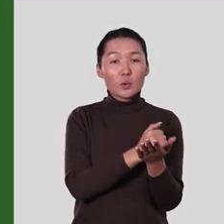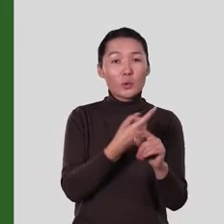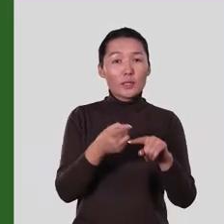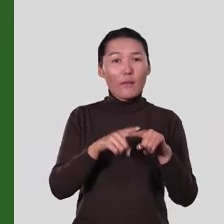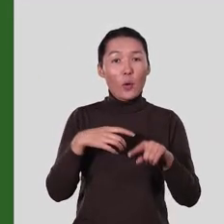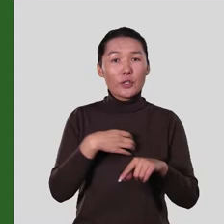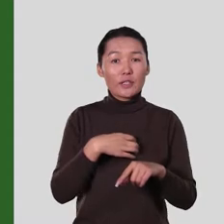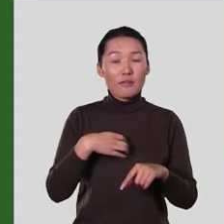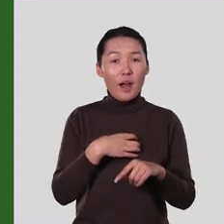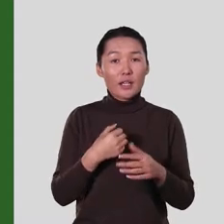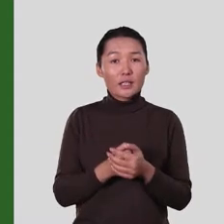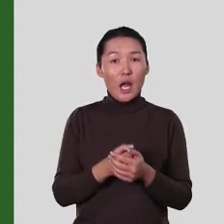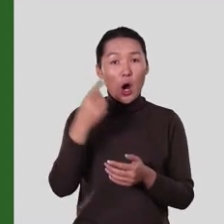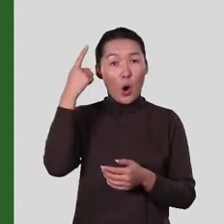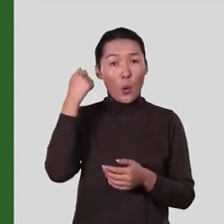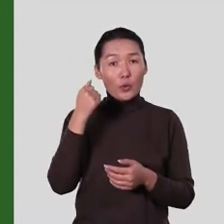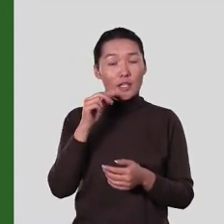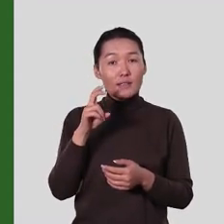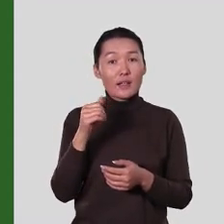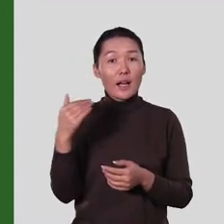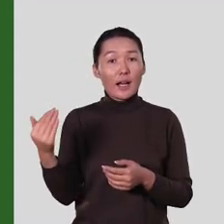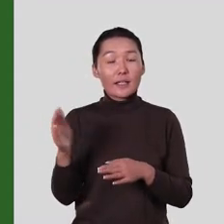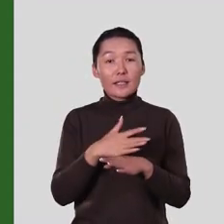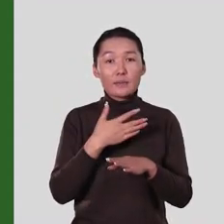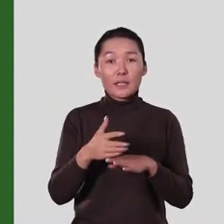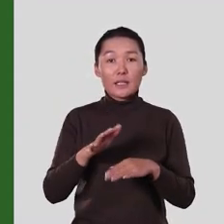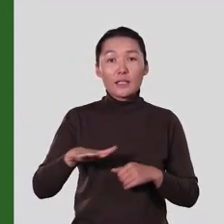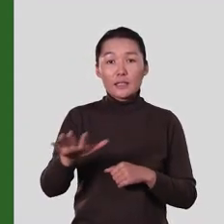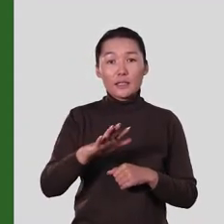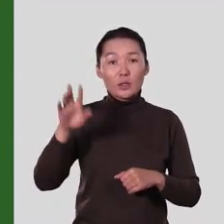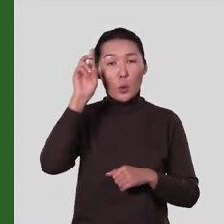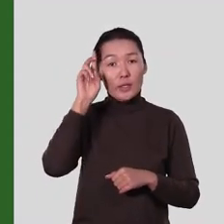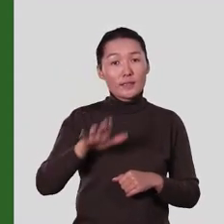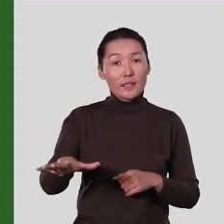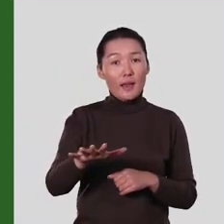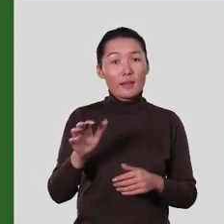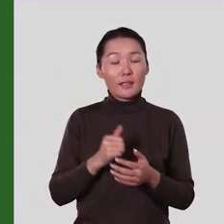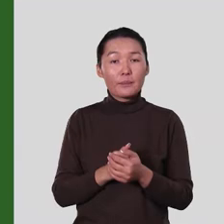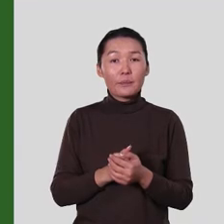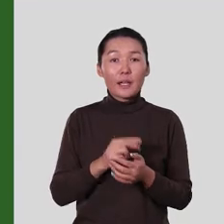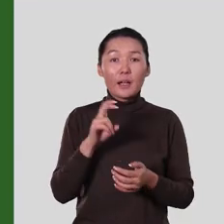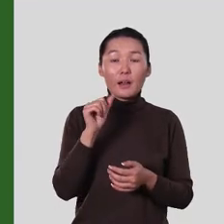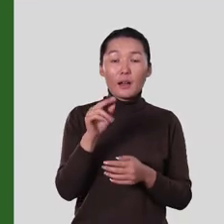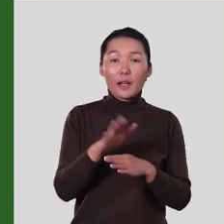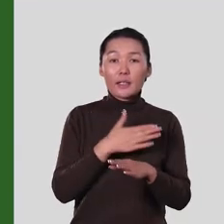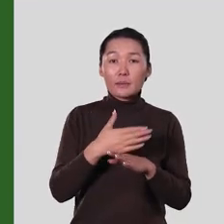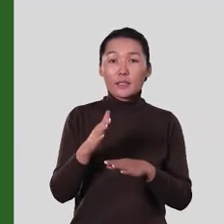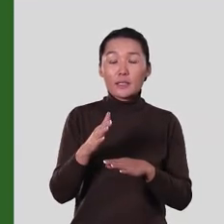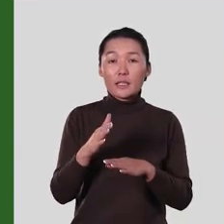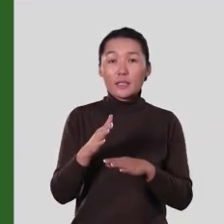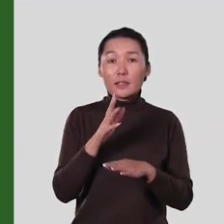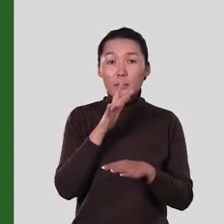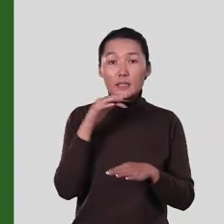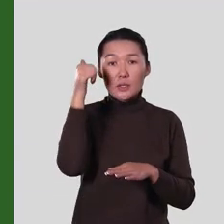очень важно учесть, как они распределены на территории страны, как они распределены по